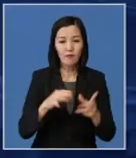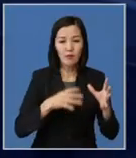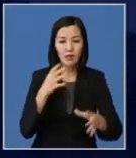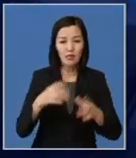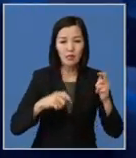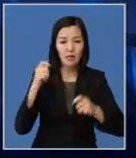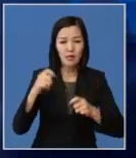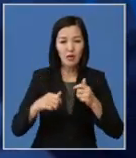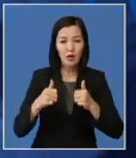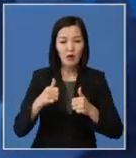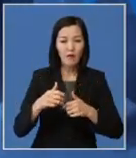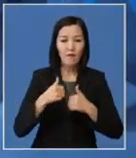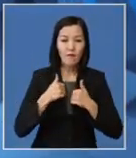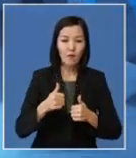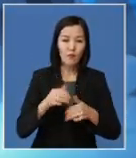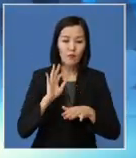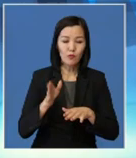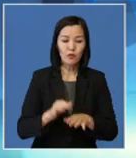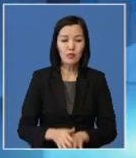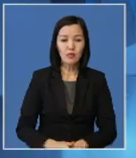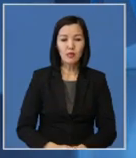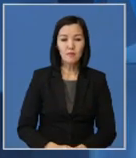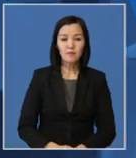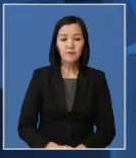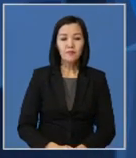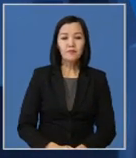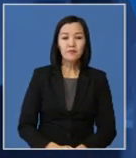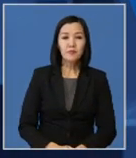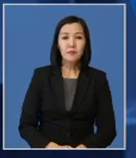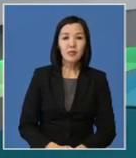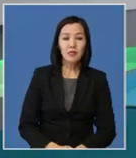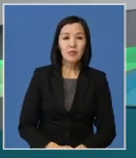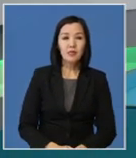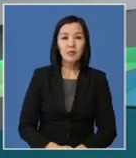жоспарланған. Мадина Берқызы, Нұржан Мұқанов, Жетсу телеарнасы.